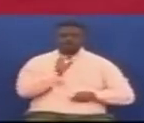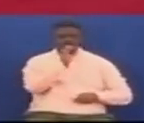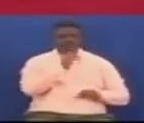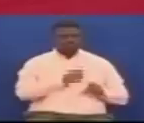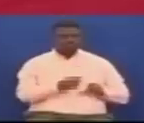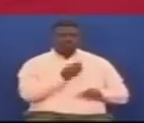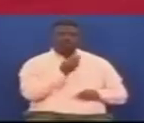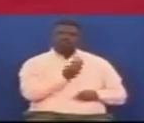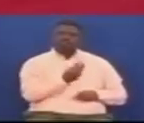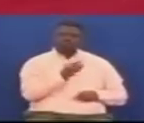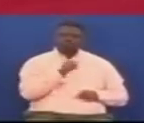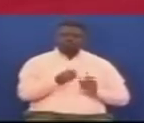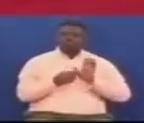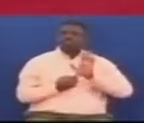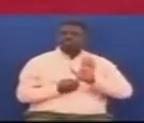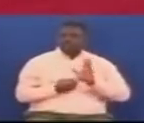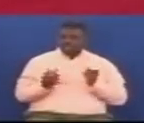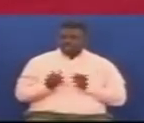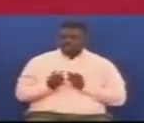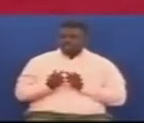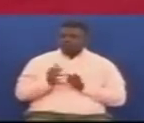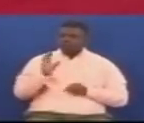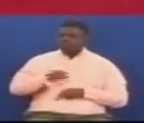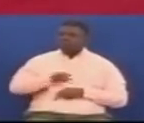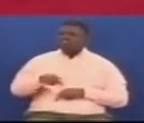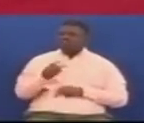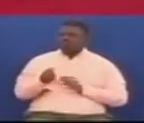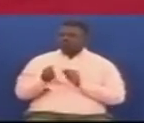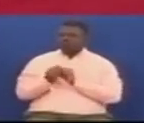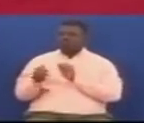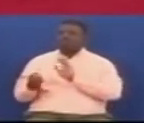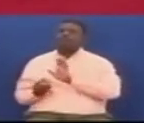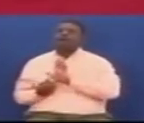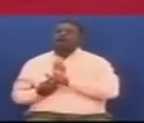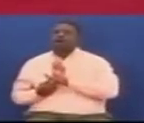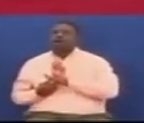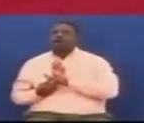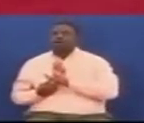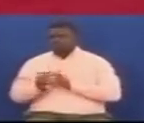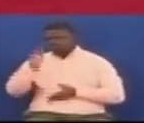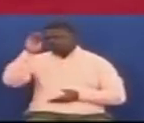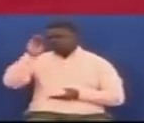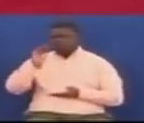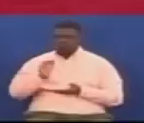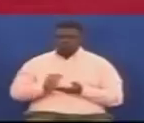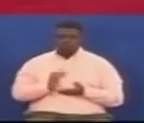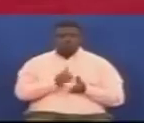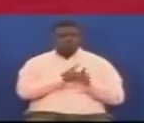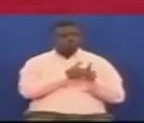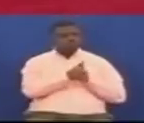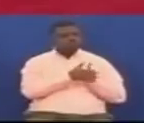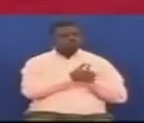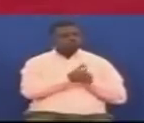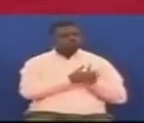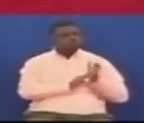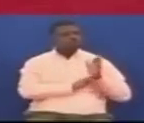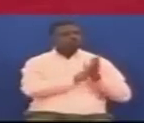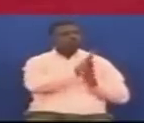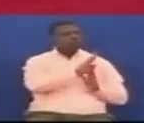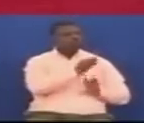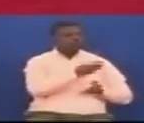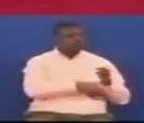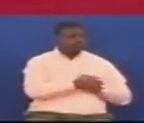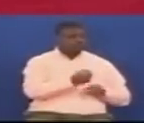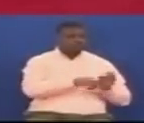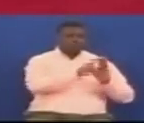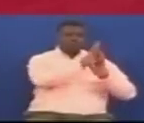ukuaji wa 3.8% mwaka 2017. Kupungua kwa kasi ya ukuaji wa uchumi kulitokana na kushuka kwa ukuaji wa